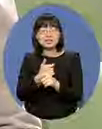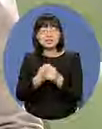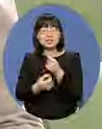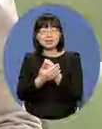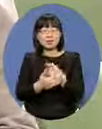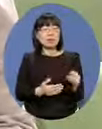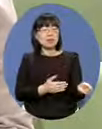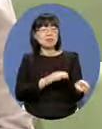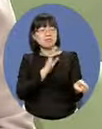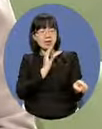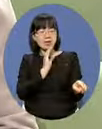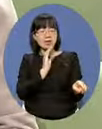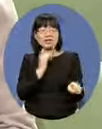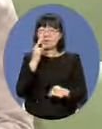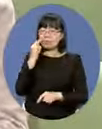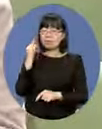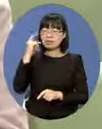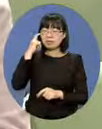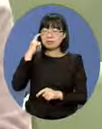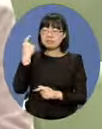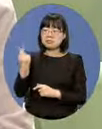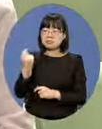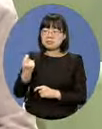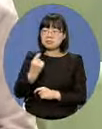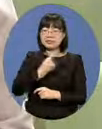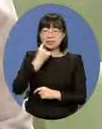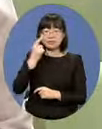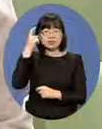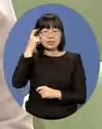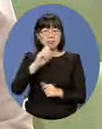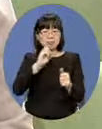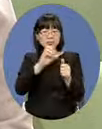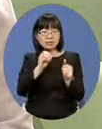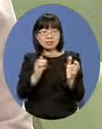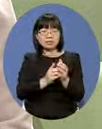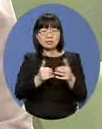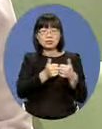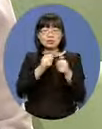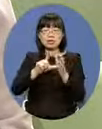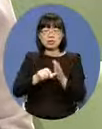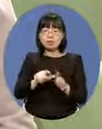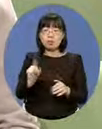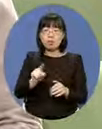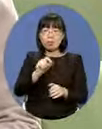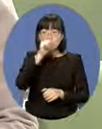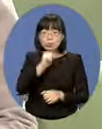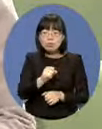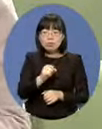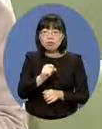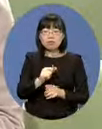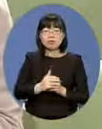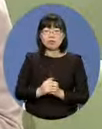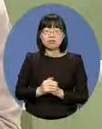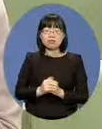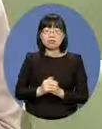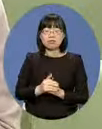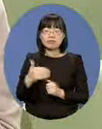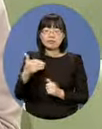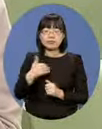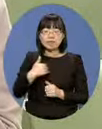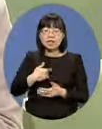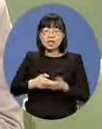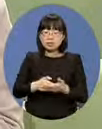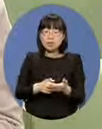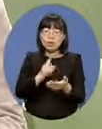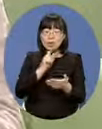그렇구나. 근데 엄마 생각은 이래라고 엄마 생각을 얘기를 하고 또 의논을 할때 뭐가 좋냐면은 그냥 내